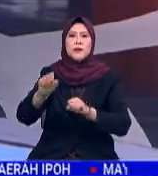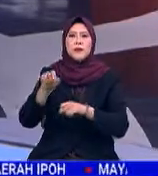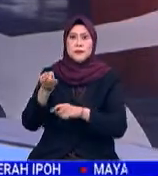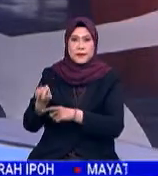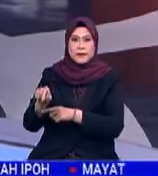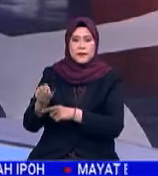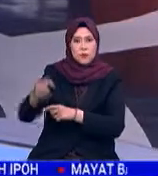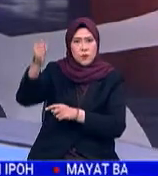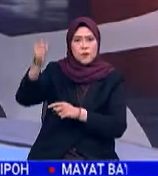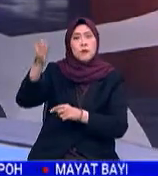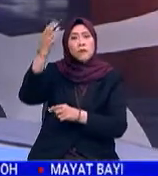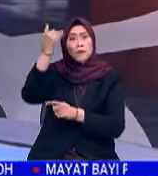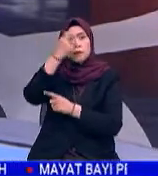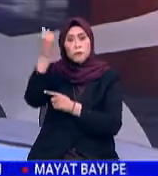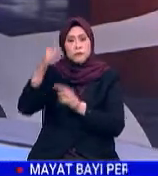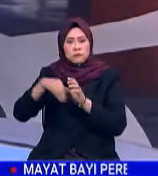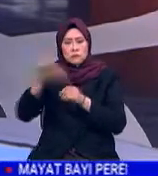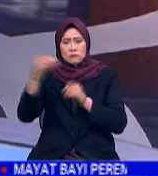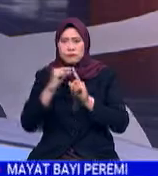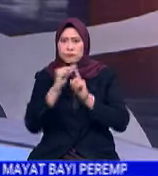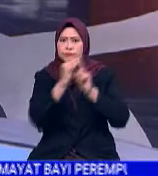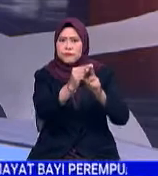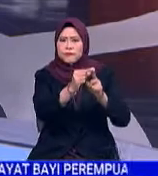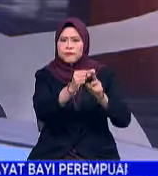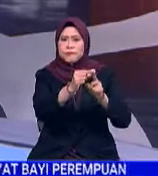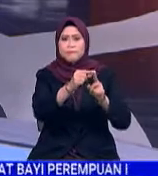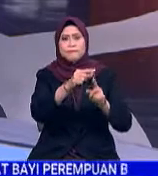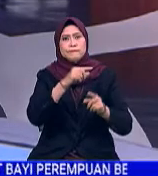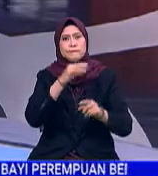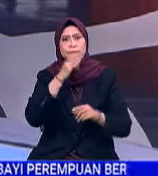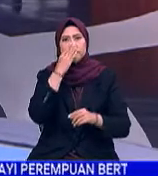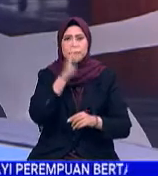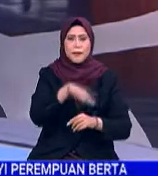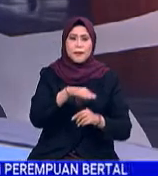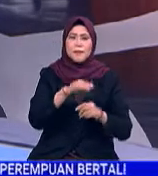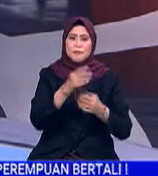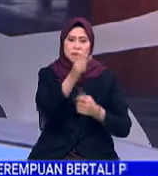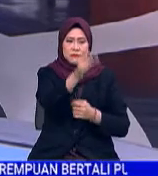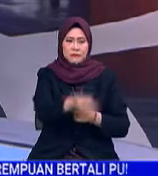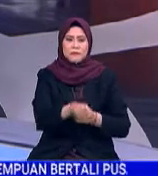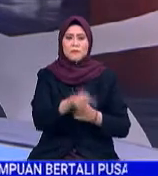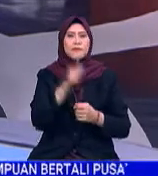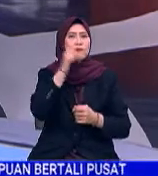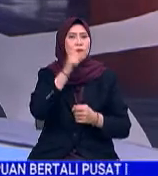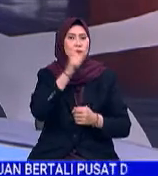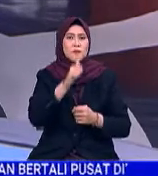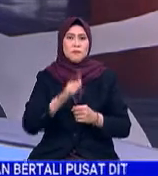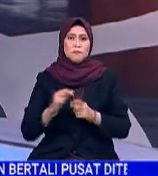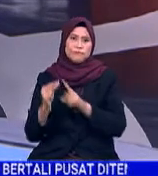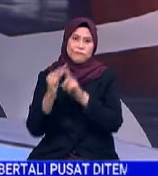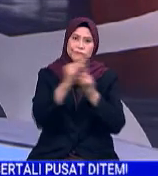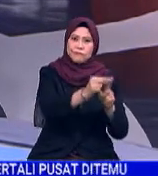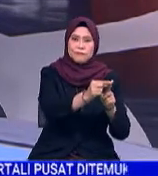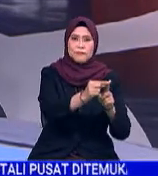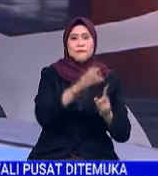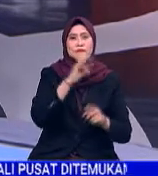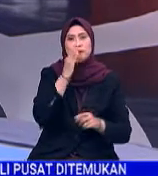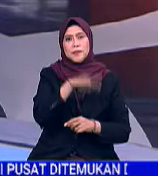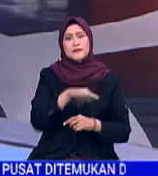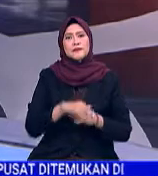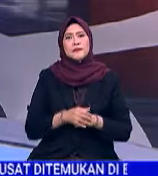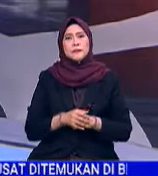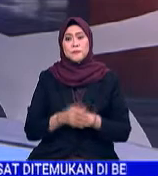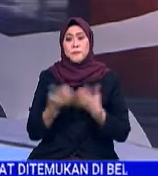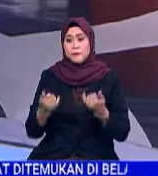Petrus sesulan dakwaan mengeluarkan kata-kata kurang menyenangkan terhadap seorang atlet wanita. Ketua pengarahnya, Dato'